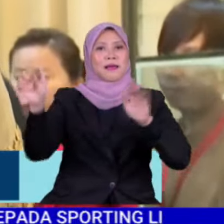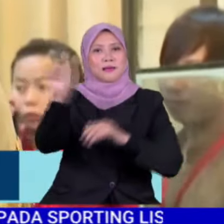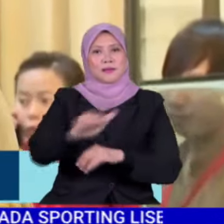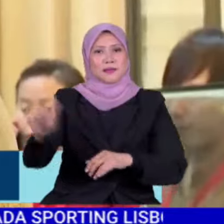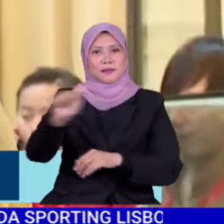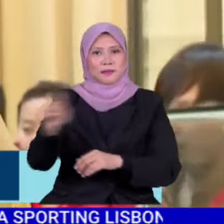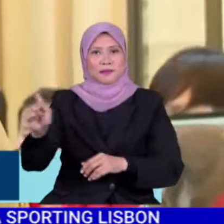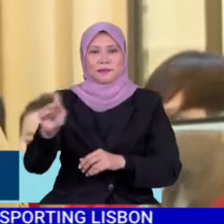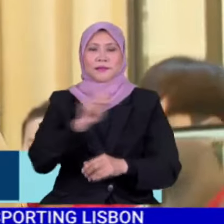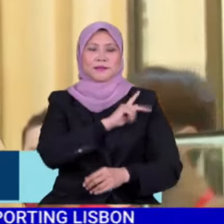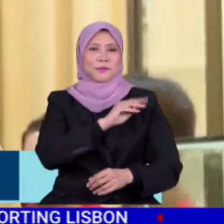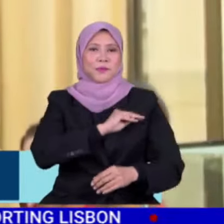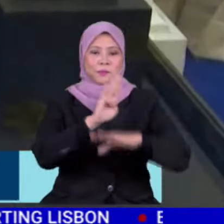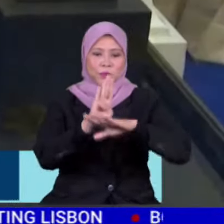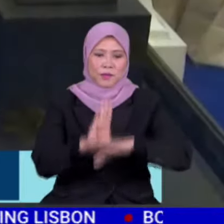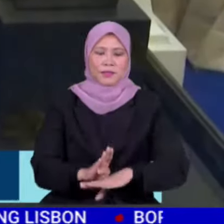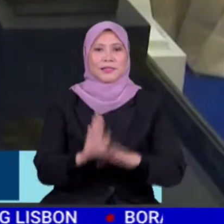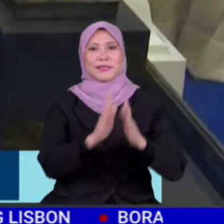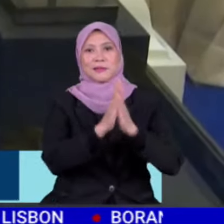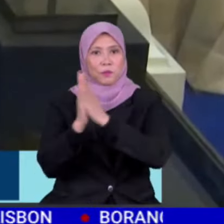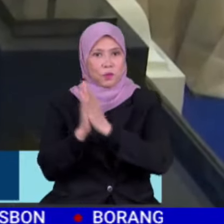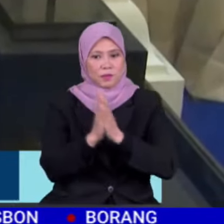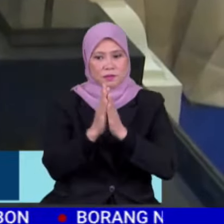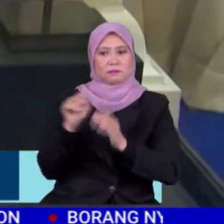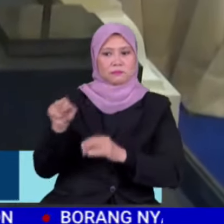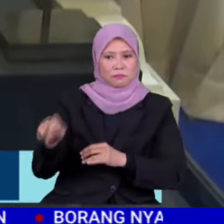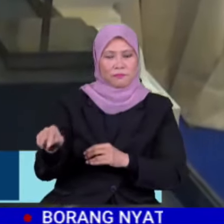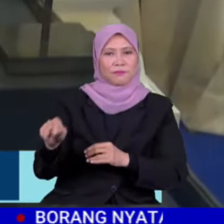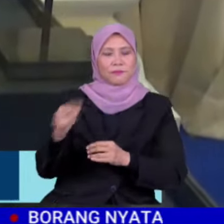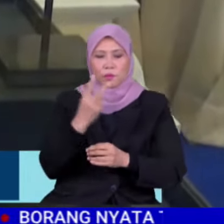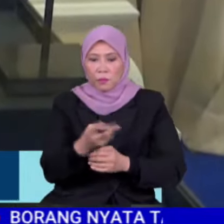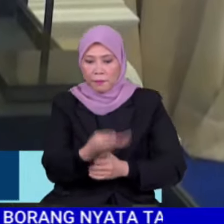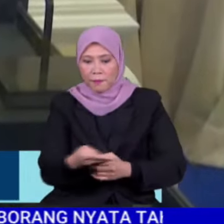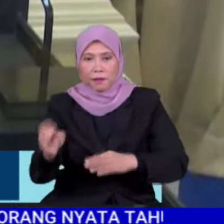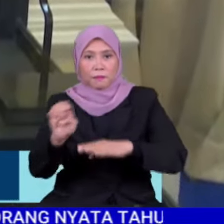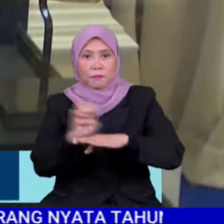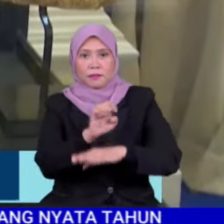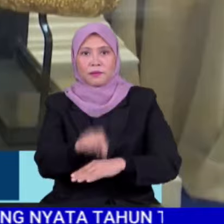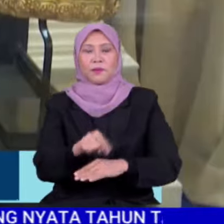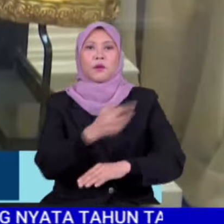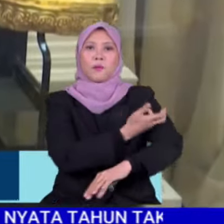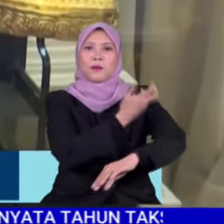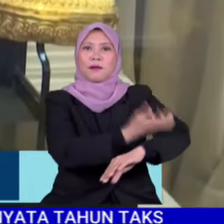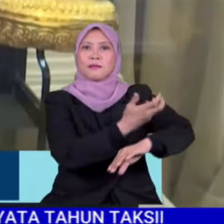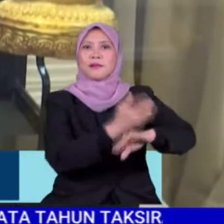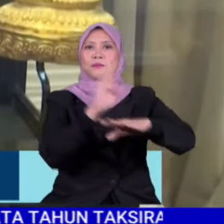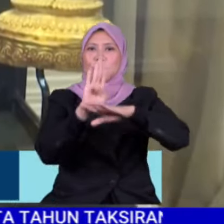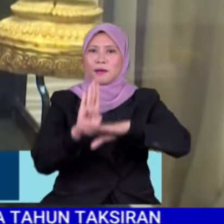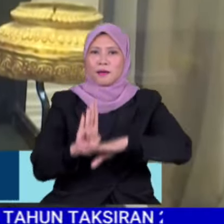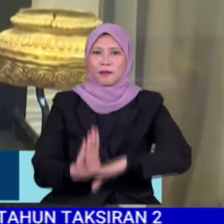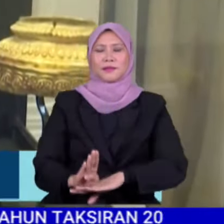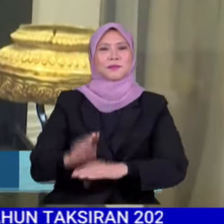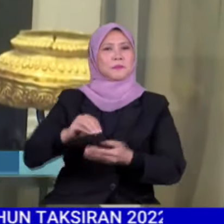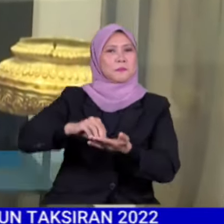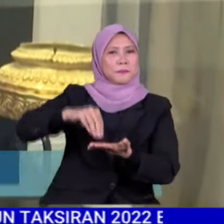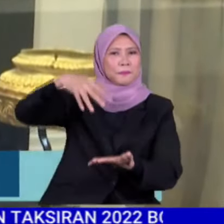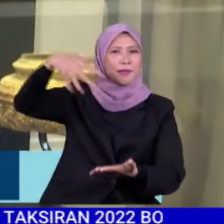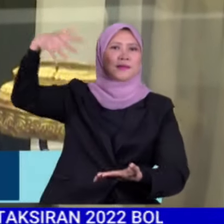Tenggara. Pihak Kementerian Kebudayaan Kemboja mengklasifikasikan barangan berkenaan sebagai warisan budaya yang tidak